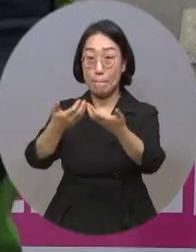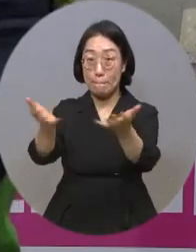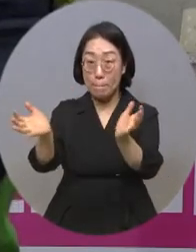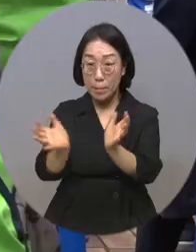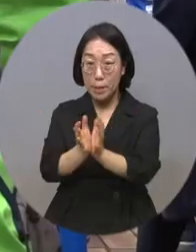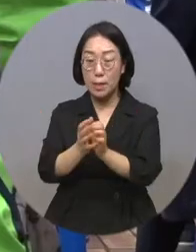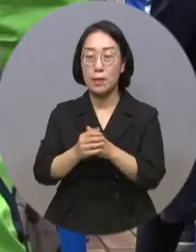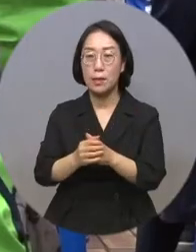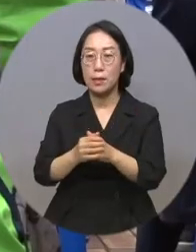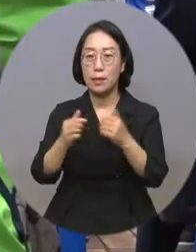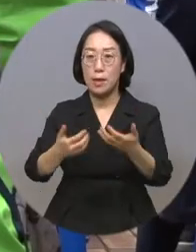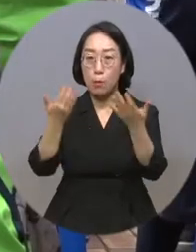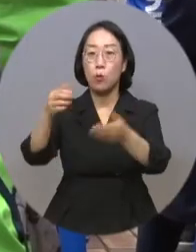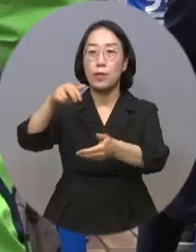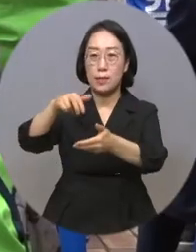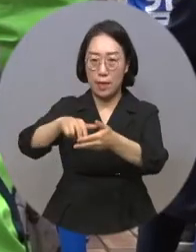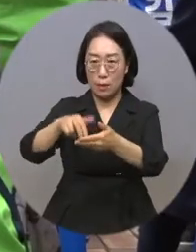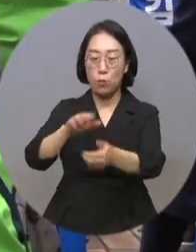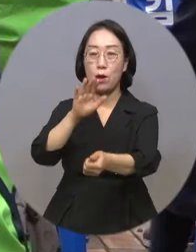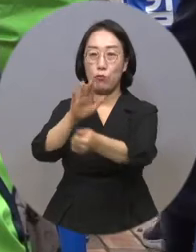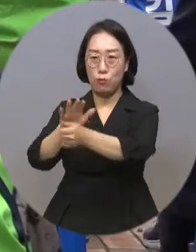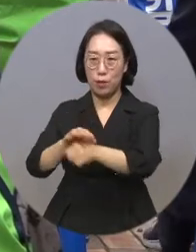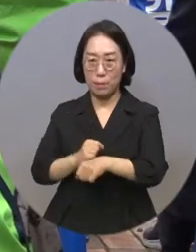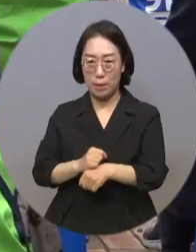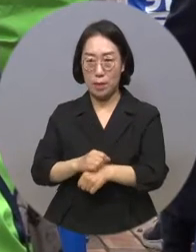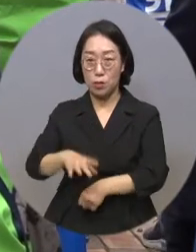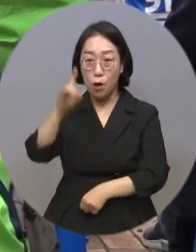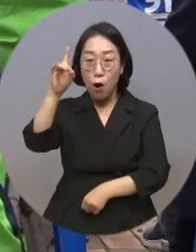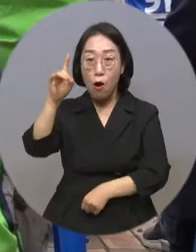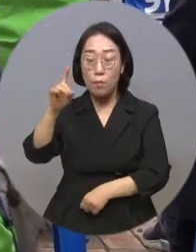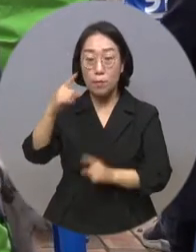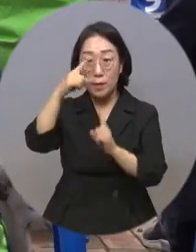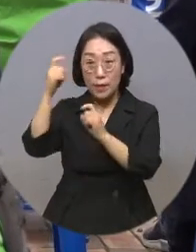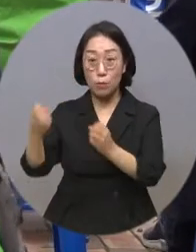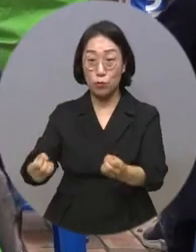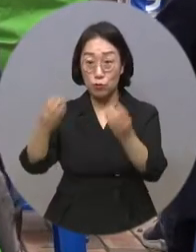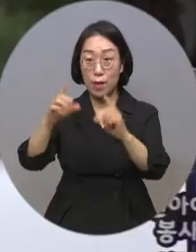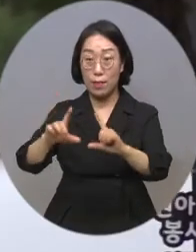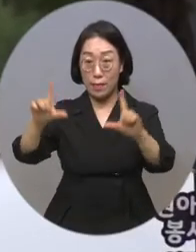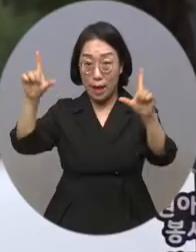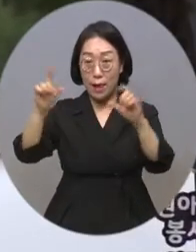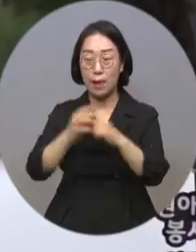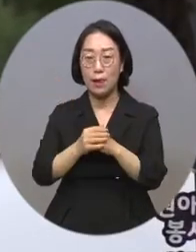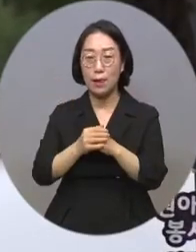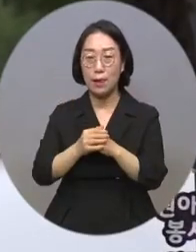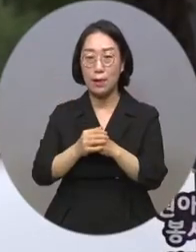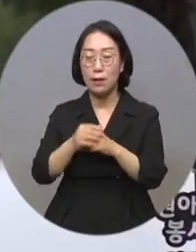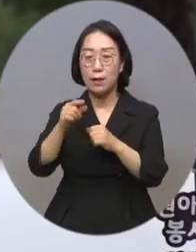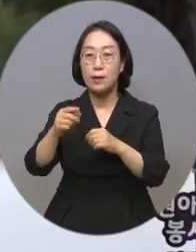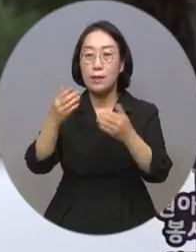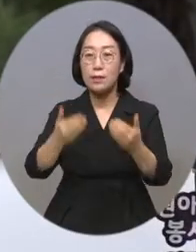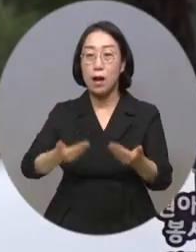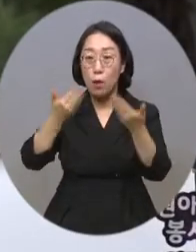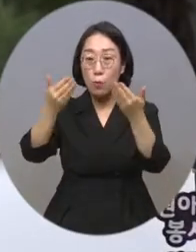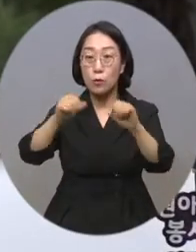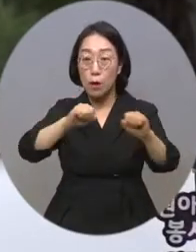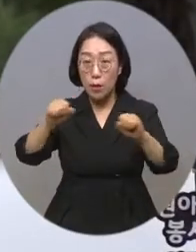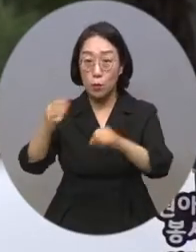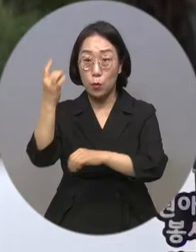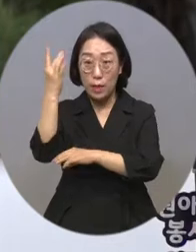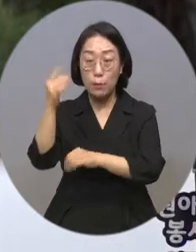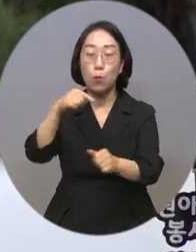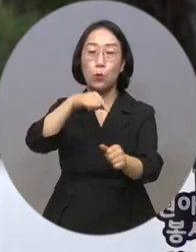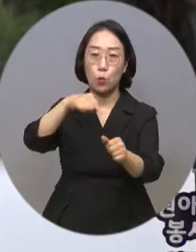의정부시 자원봉사센터가 후원합니다. 출범식에 참여한 봉사단은 자원봉사 활동 기본 교육을